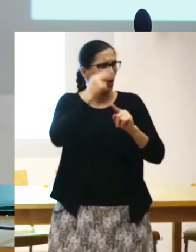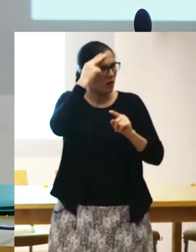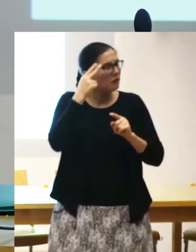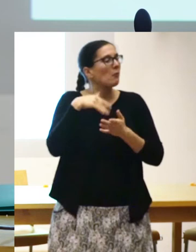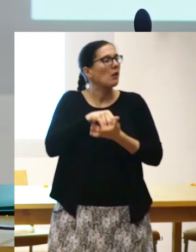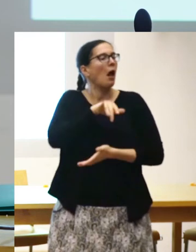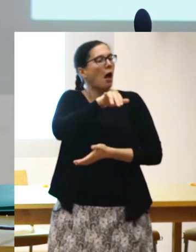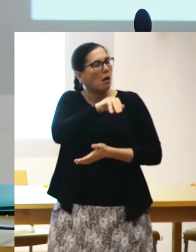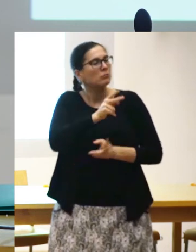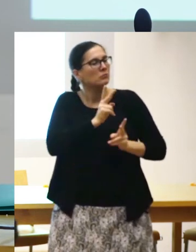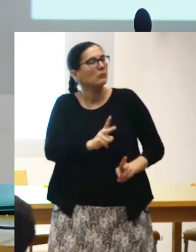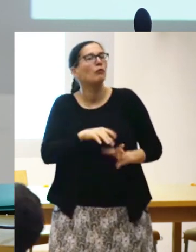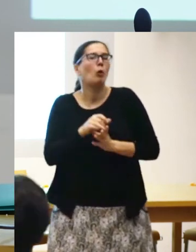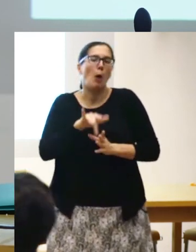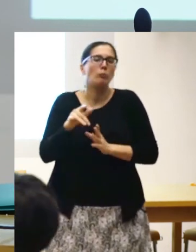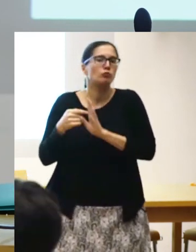pracujeme, byť ne tak intenzivně,